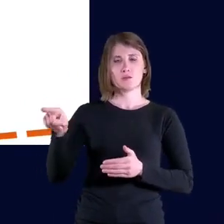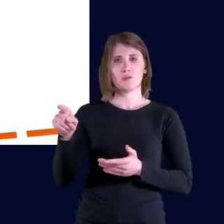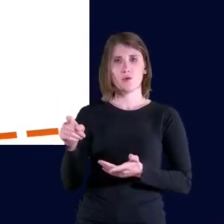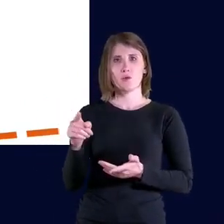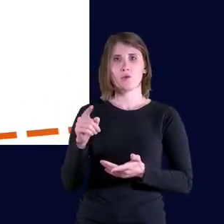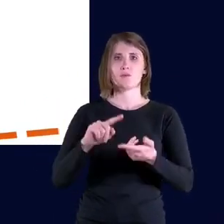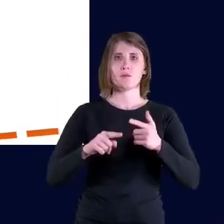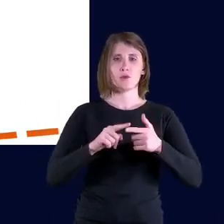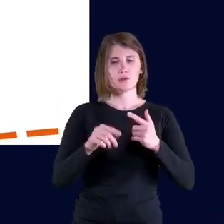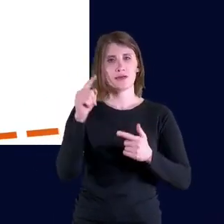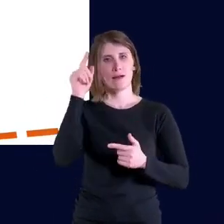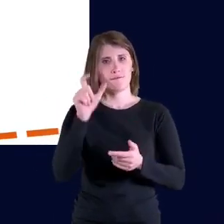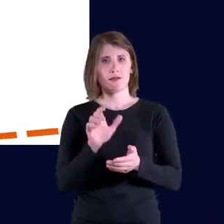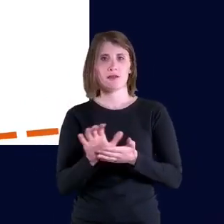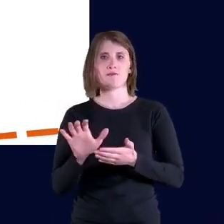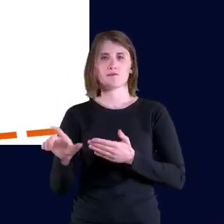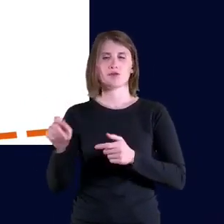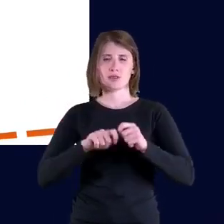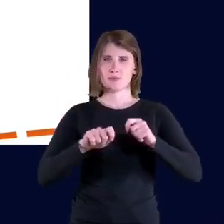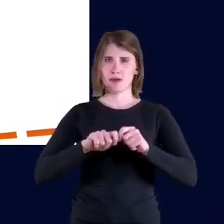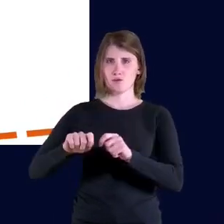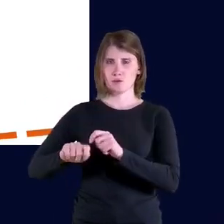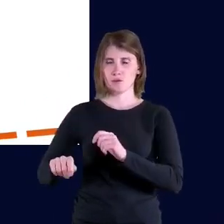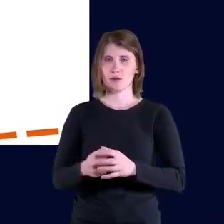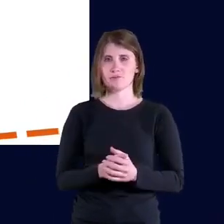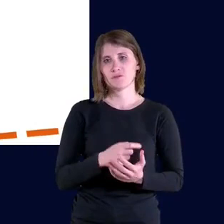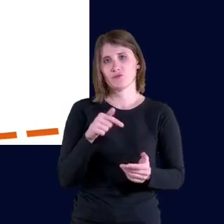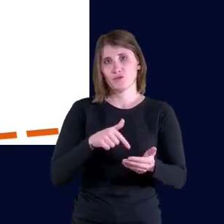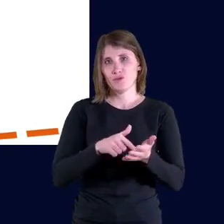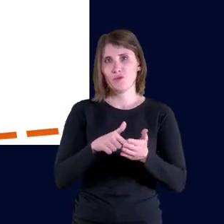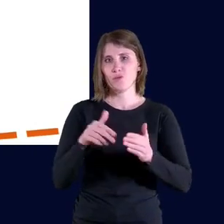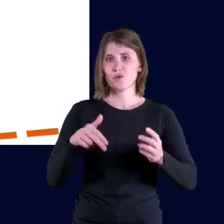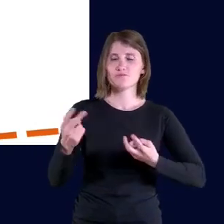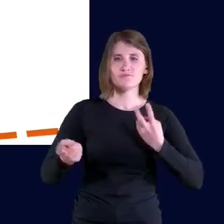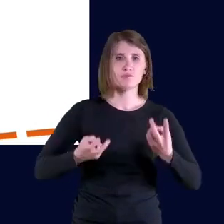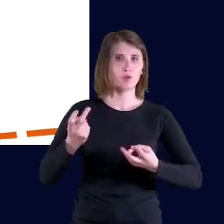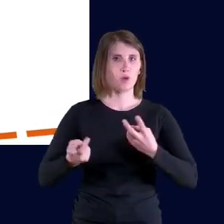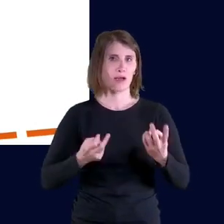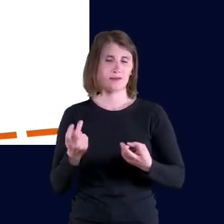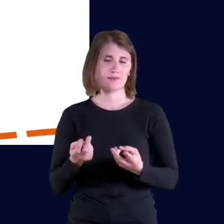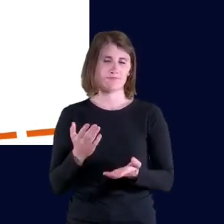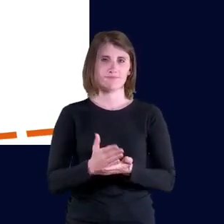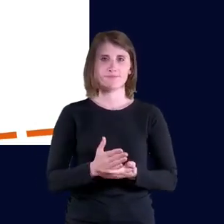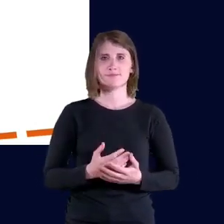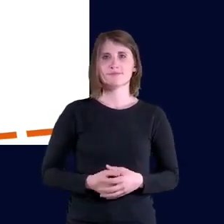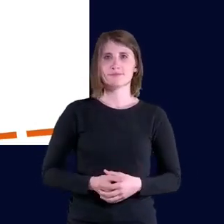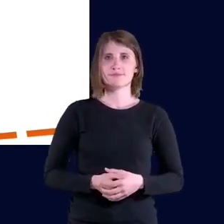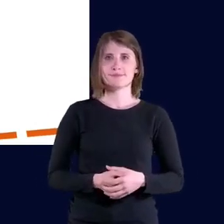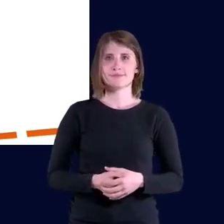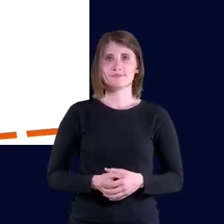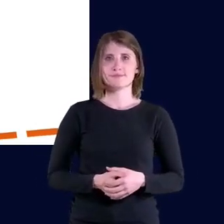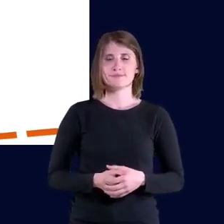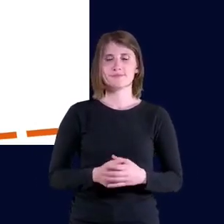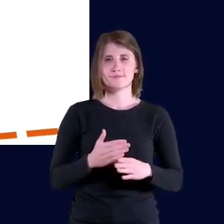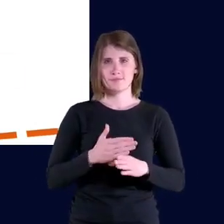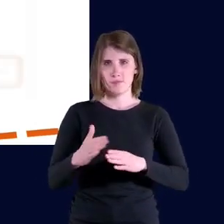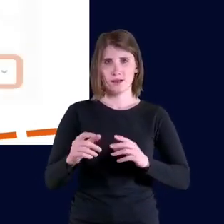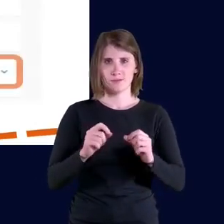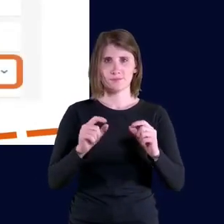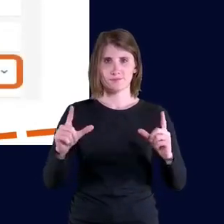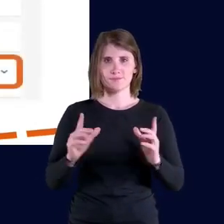wydawniczą można można przeszukiwać taką bazę Poproszę następny